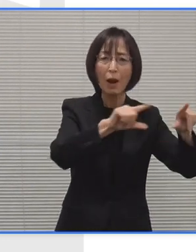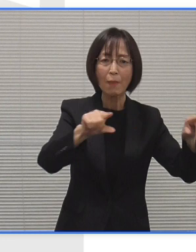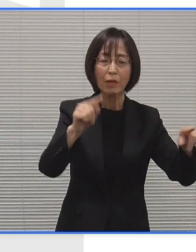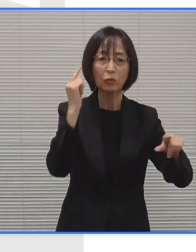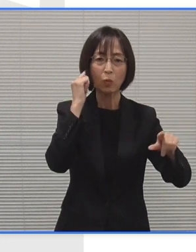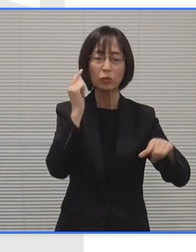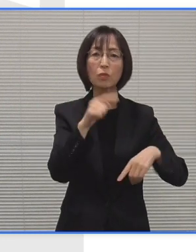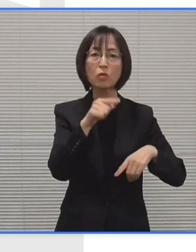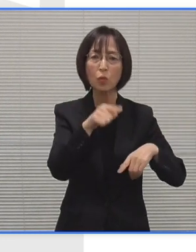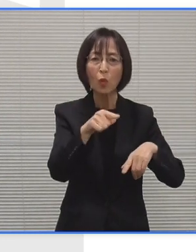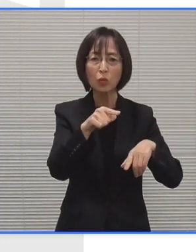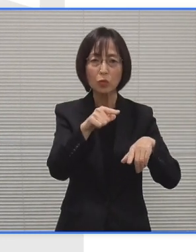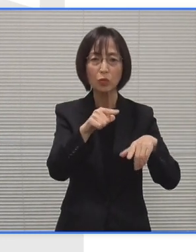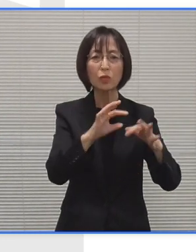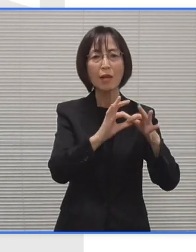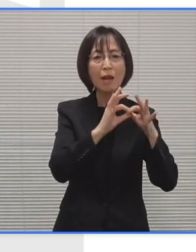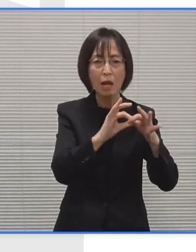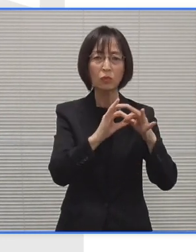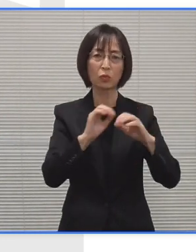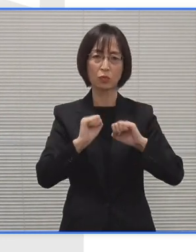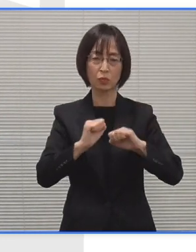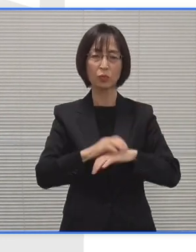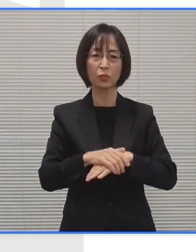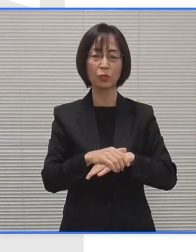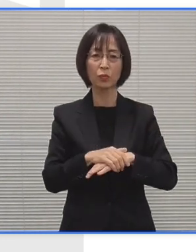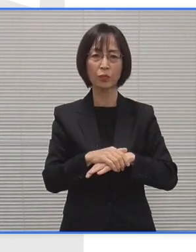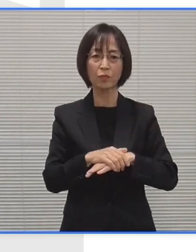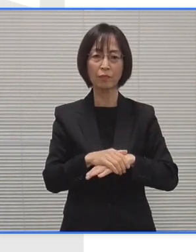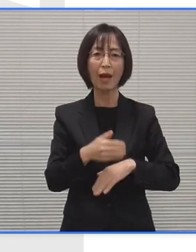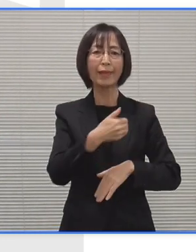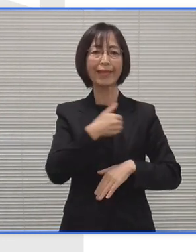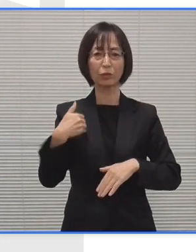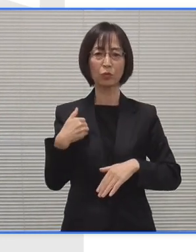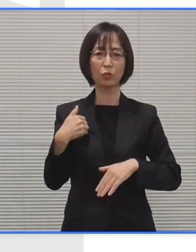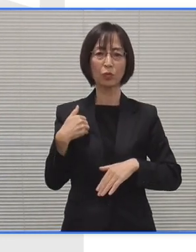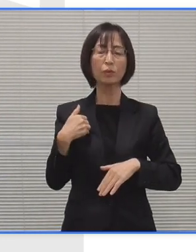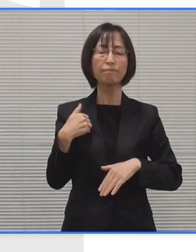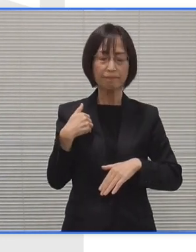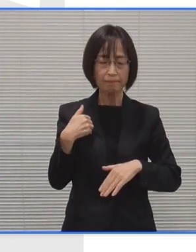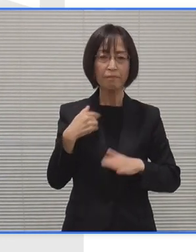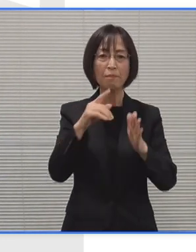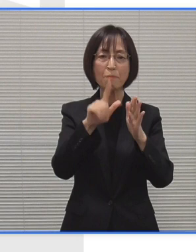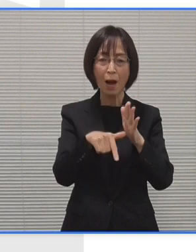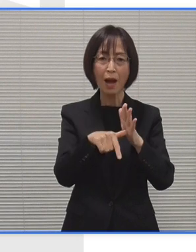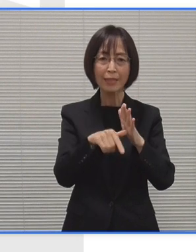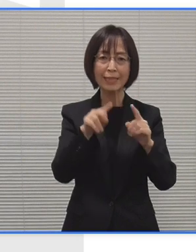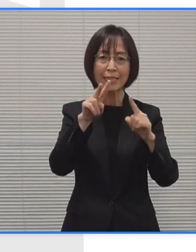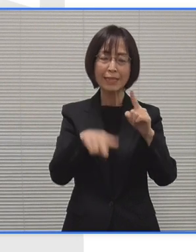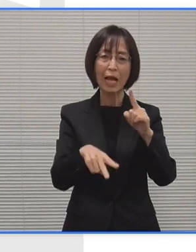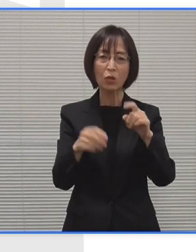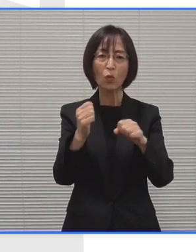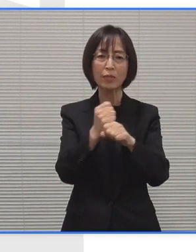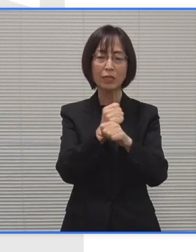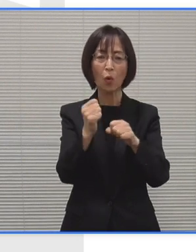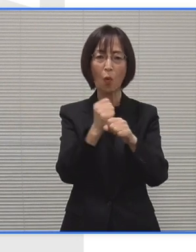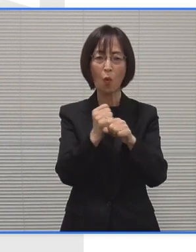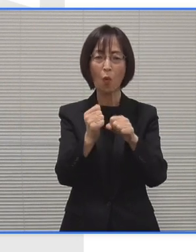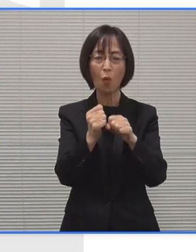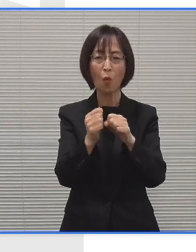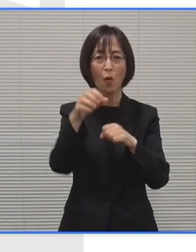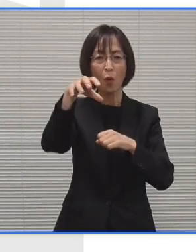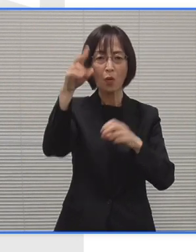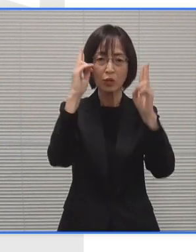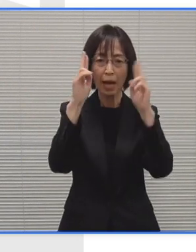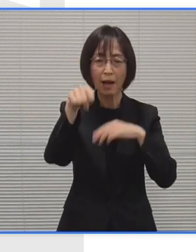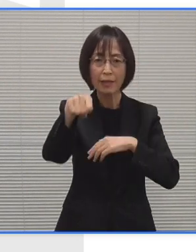した、やり取りを行います。で、できるよとなった時に介護サービス事業者に福祉救